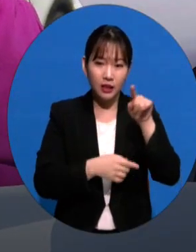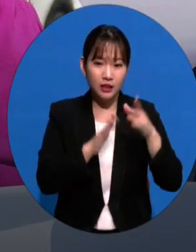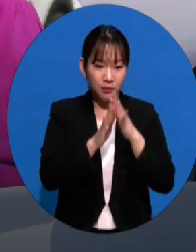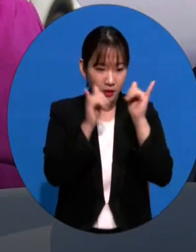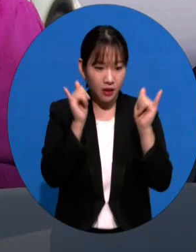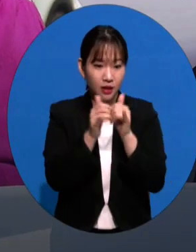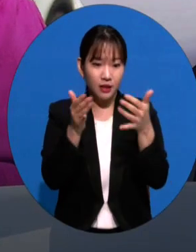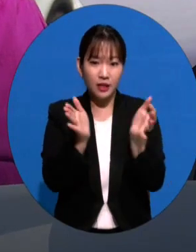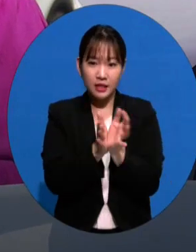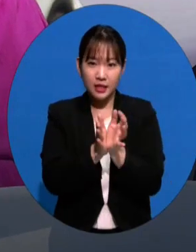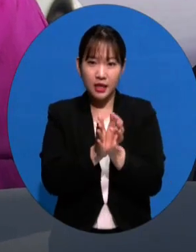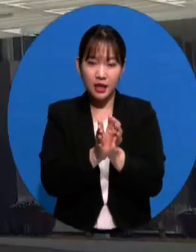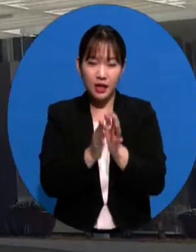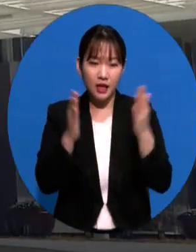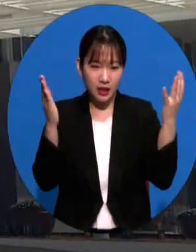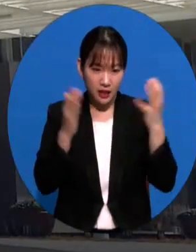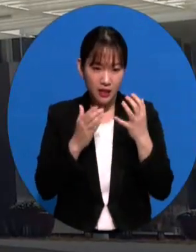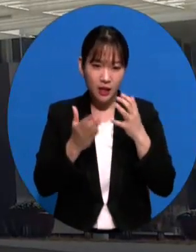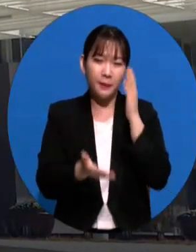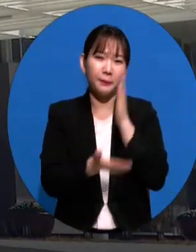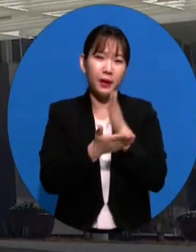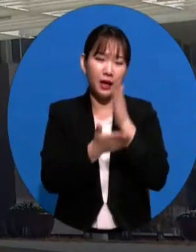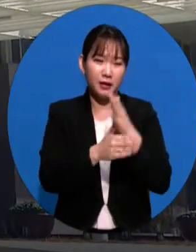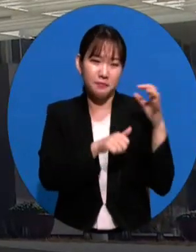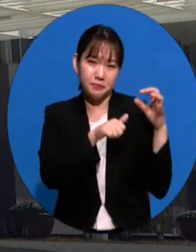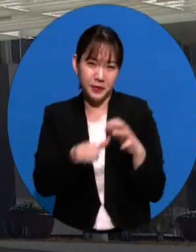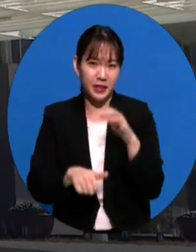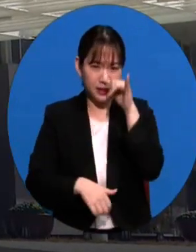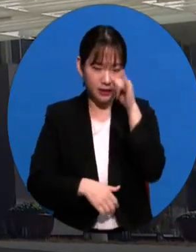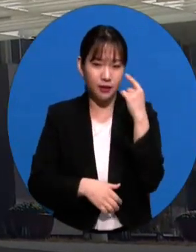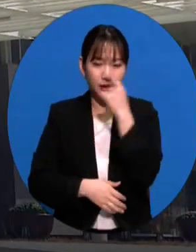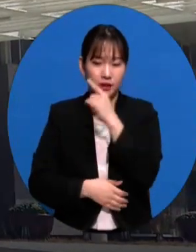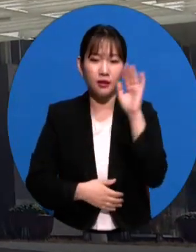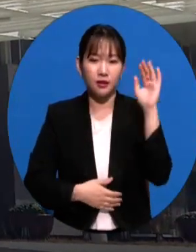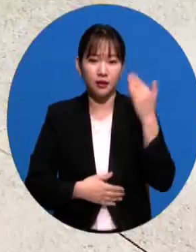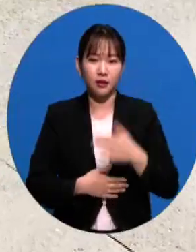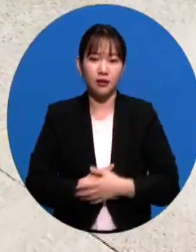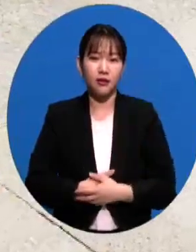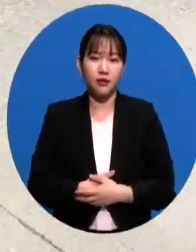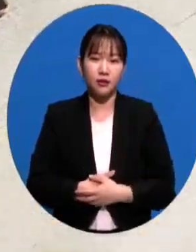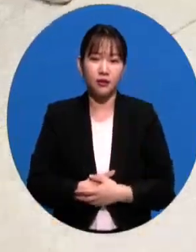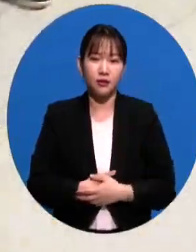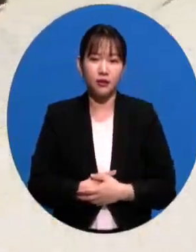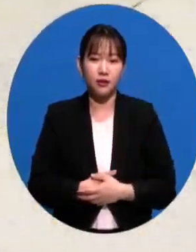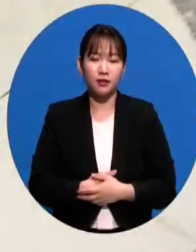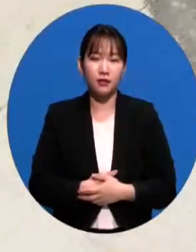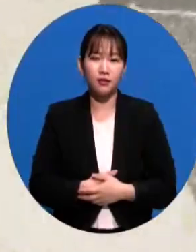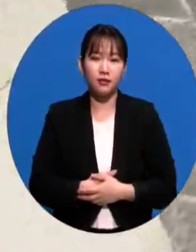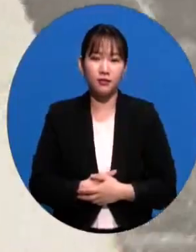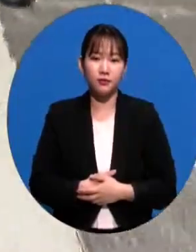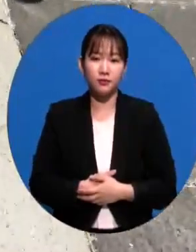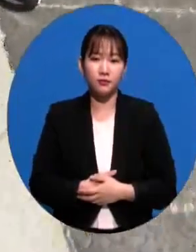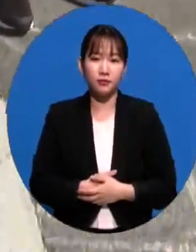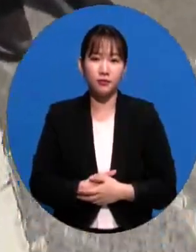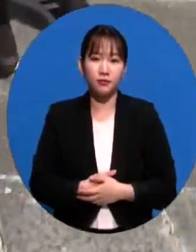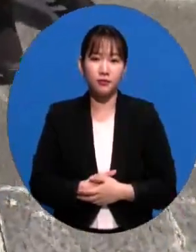시민사회단체의 전방위적으로 기자회견 취소요구압박이 있었던 것으로 확인됐습니다 MBC 뉴스